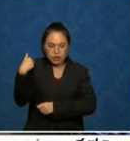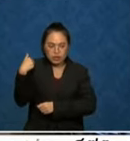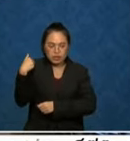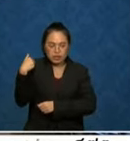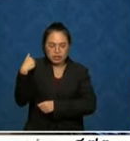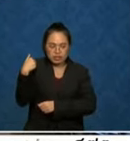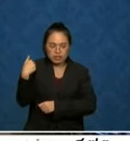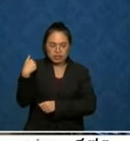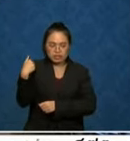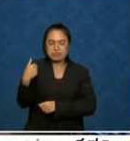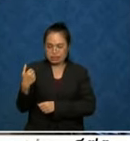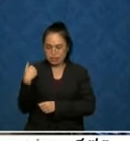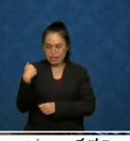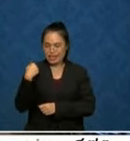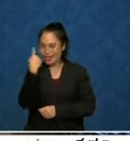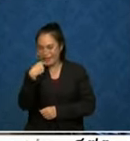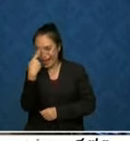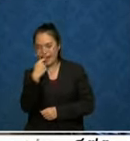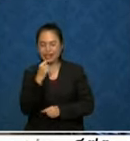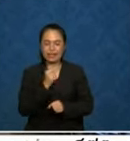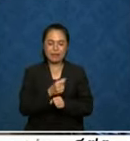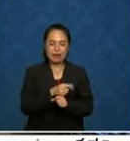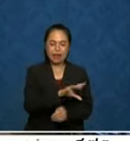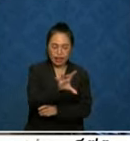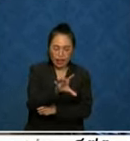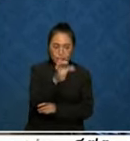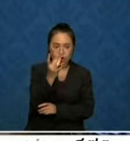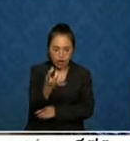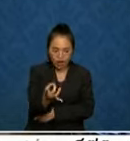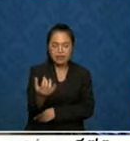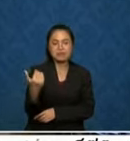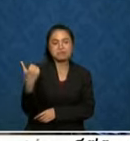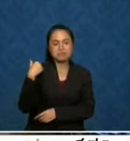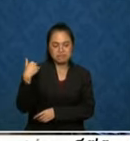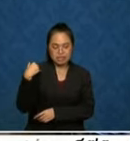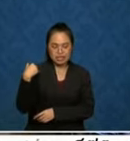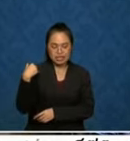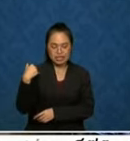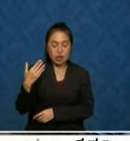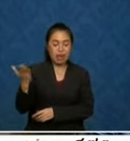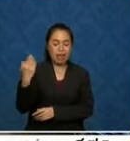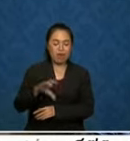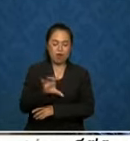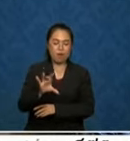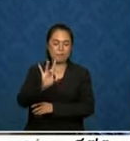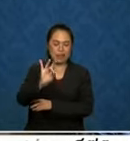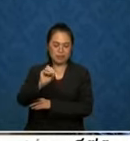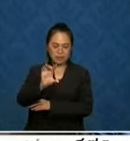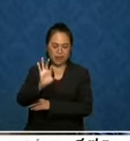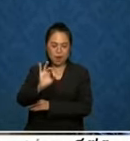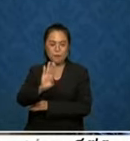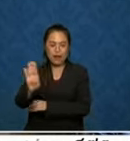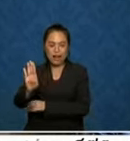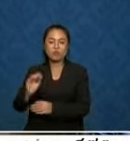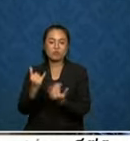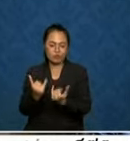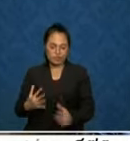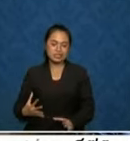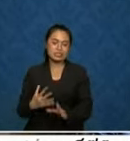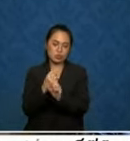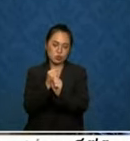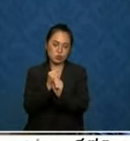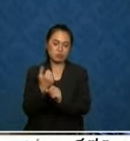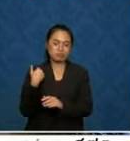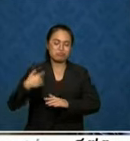ป็นพรีเซนเตอร์ใครไปลวงให้ไปลงทุนด้วยเงิน89บาทวันนี้ต้องได้ข้อสรุปให้ชัดเจน